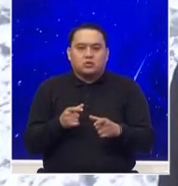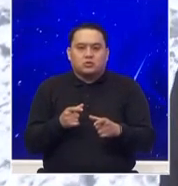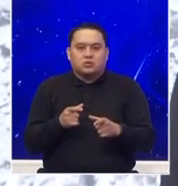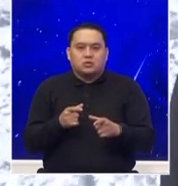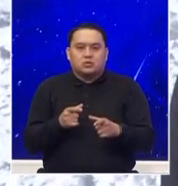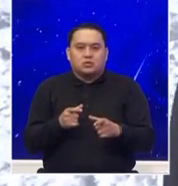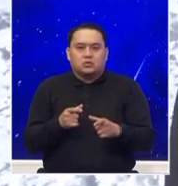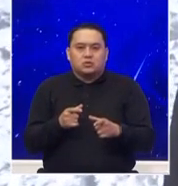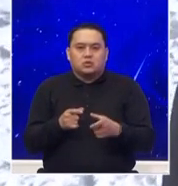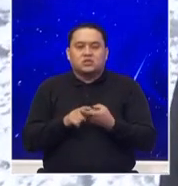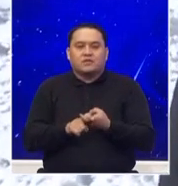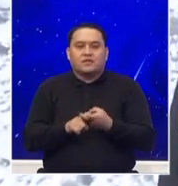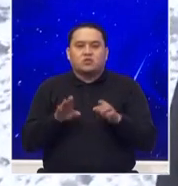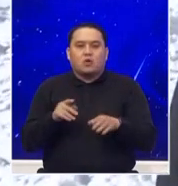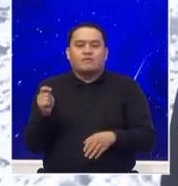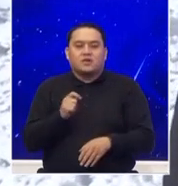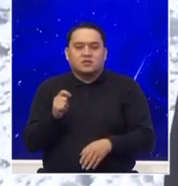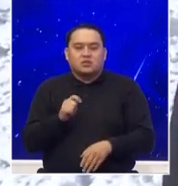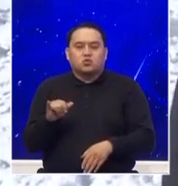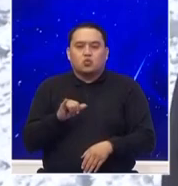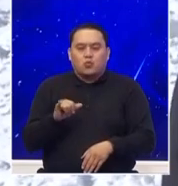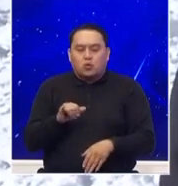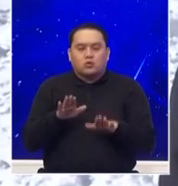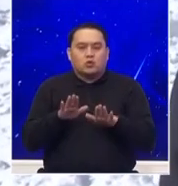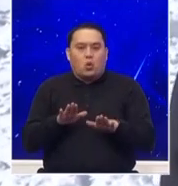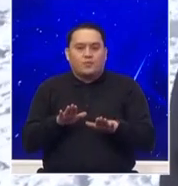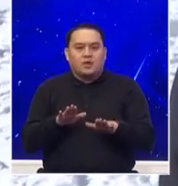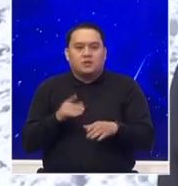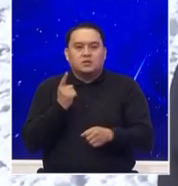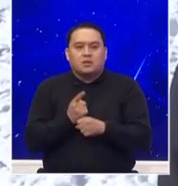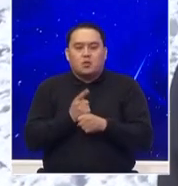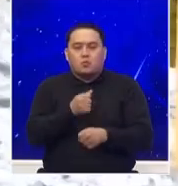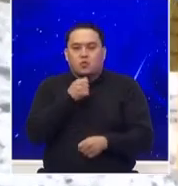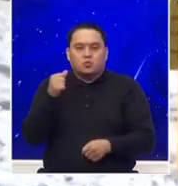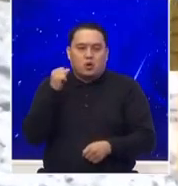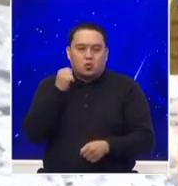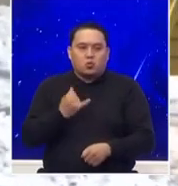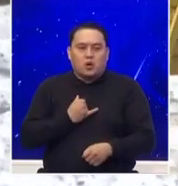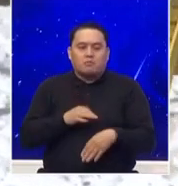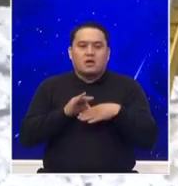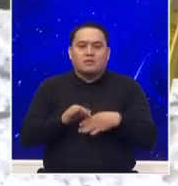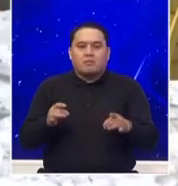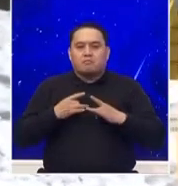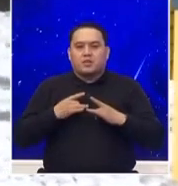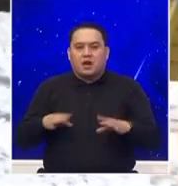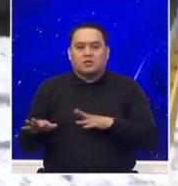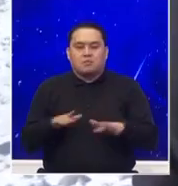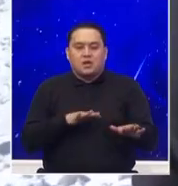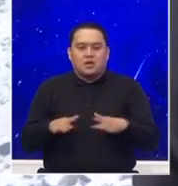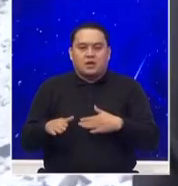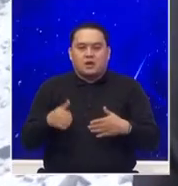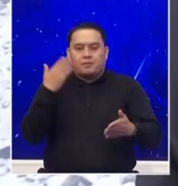здесь только связано с выходными днями. Остается запрет, как и в прошлом году, остается запрет у нас на проведение праздничных,